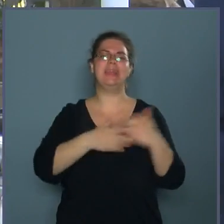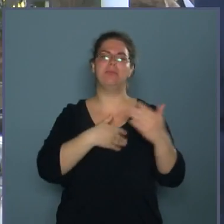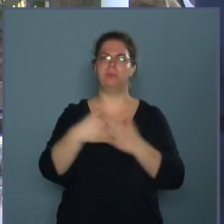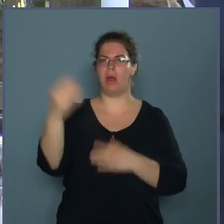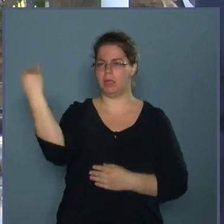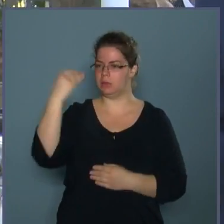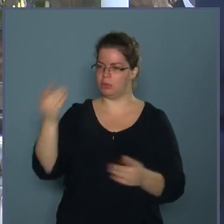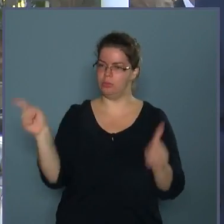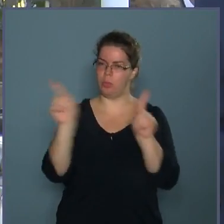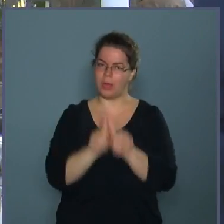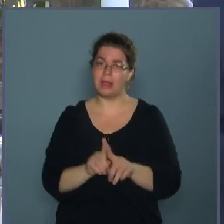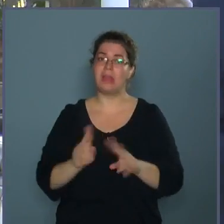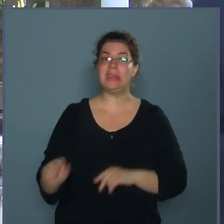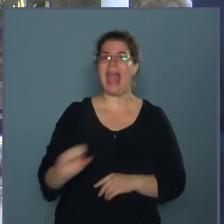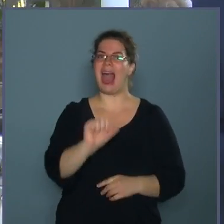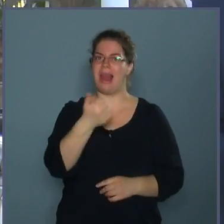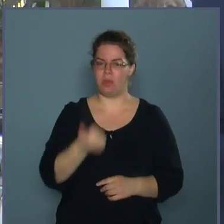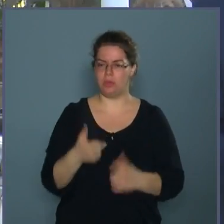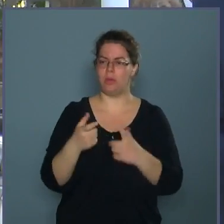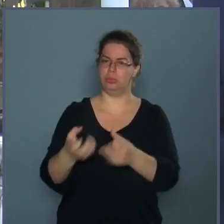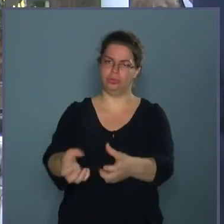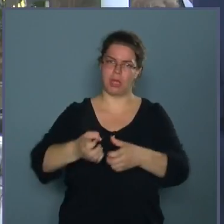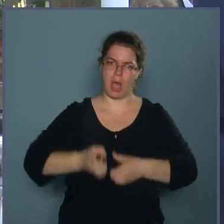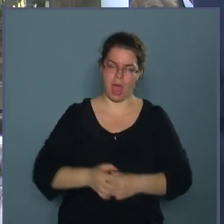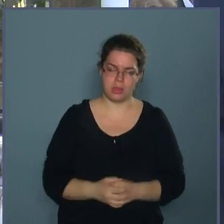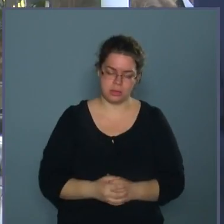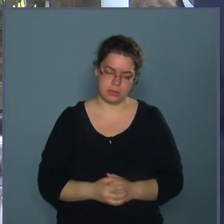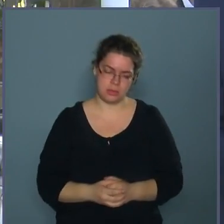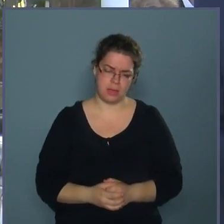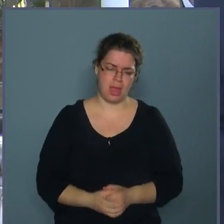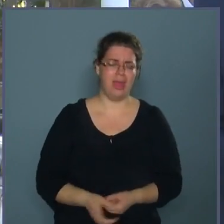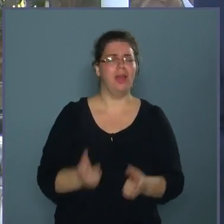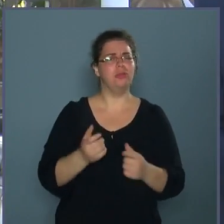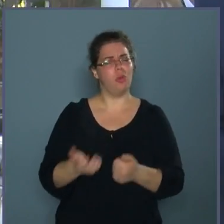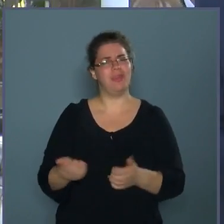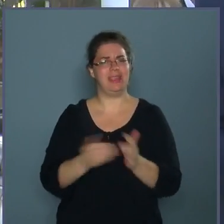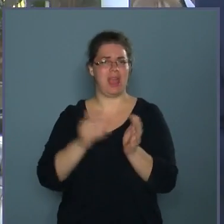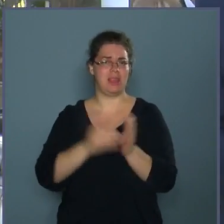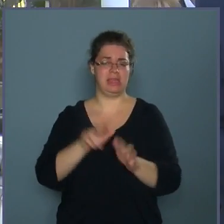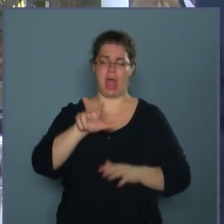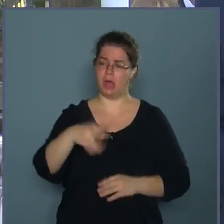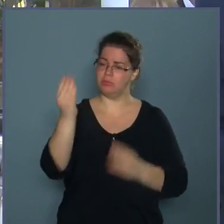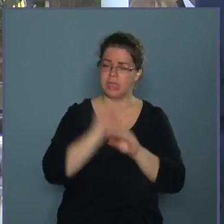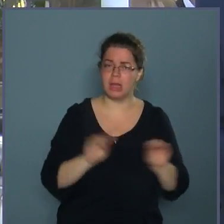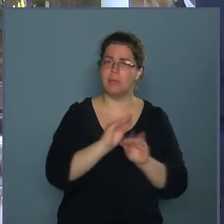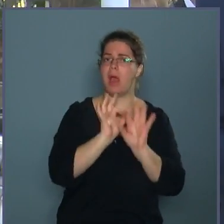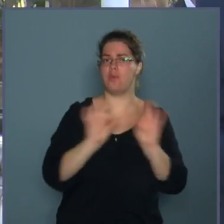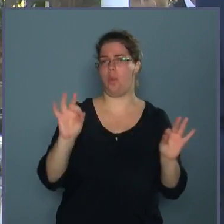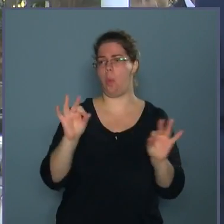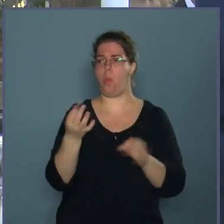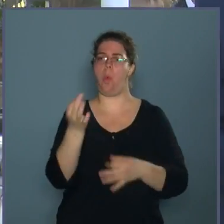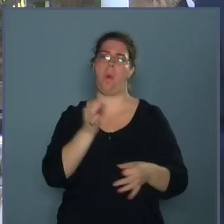álltak, akik jószerivel először fogtak kezükbe puskát. A lövészezred 3 kiképzett és jól